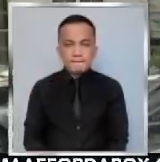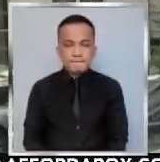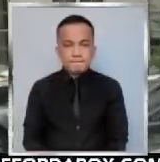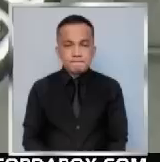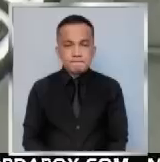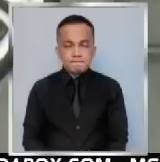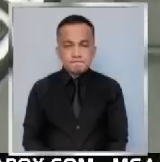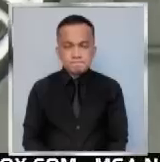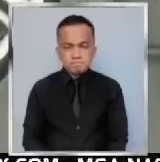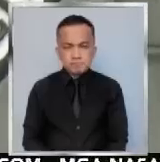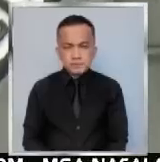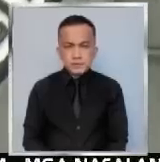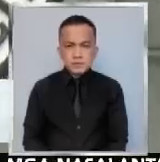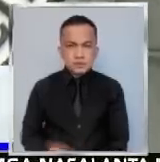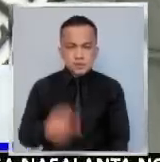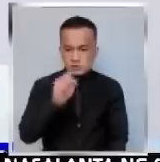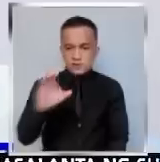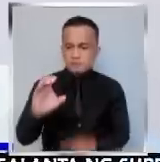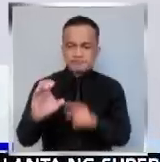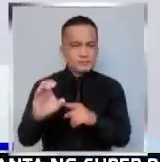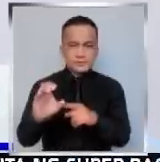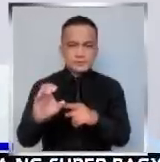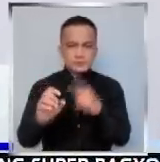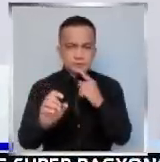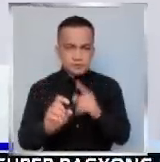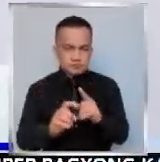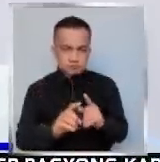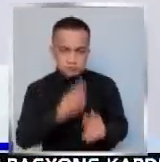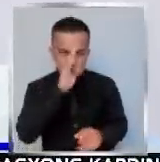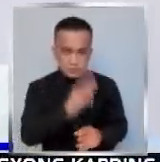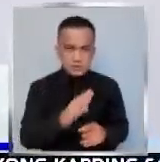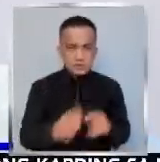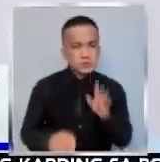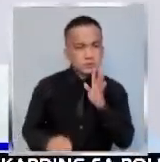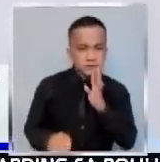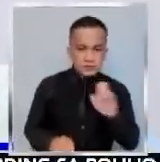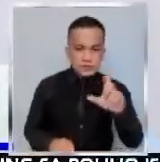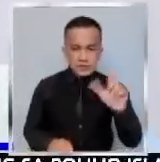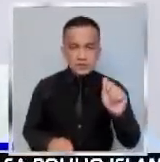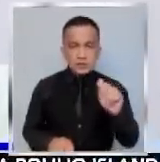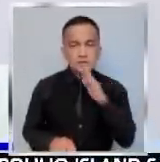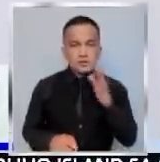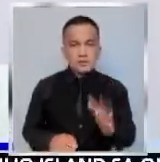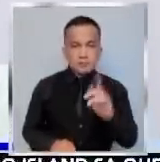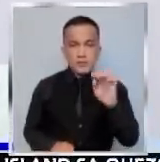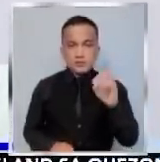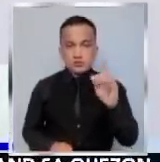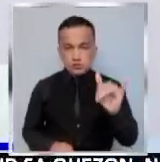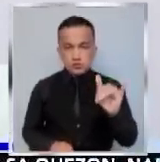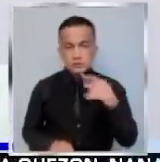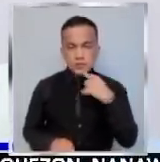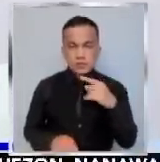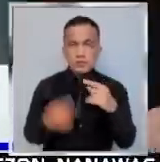Hindi pinalagpas ng Korte Suprema ang mga pahayag ni dating NTF-LCAC spokesperson Lorraine Badoy na naglalaman